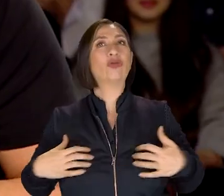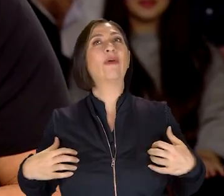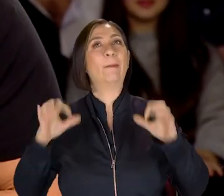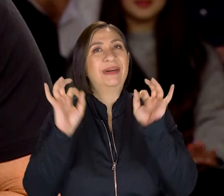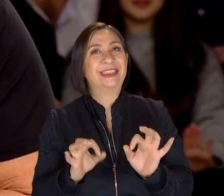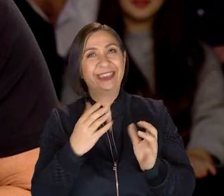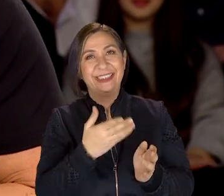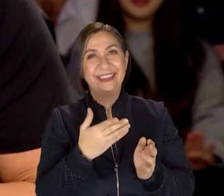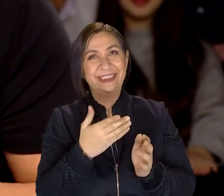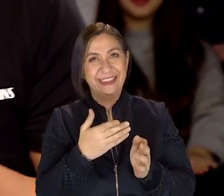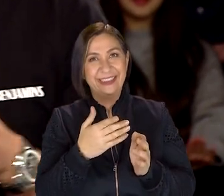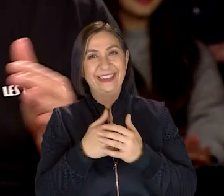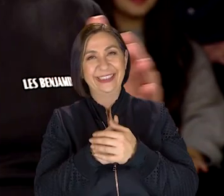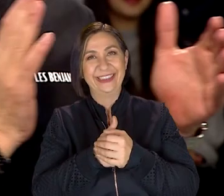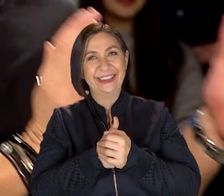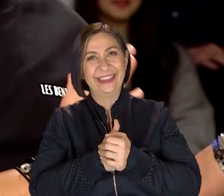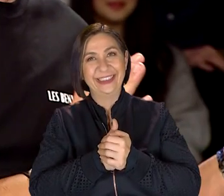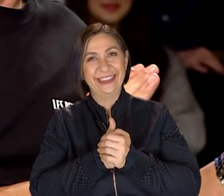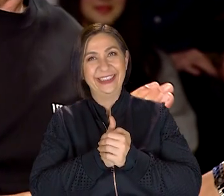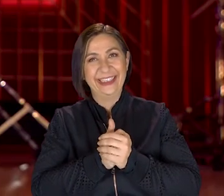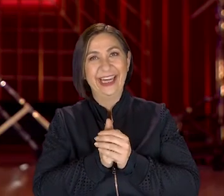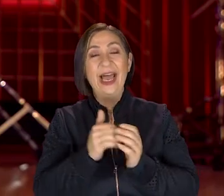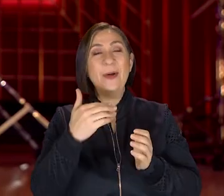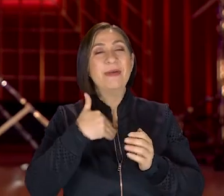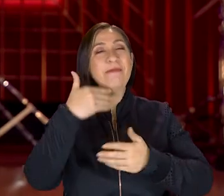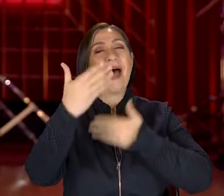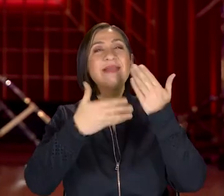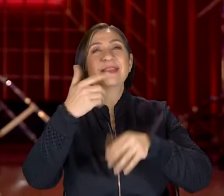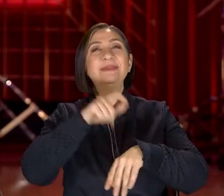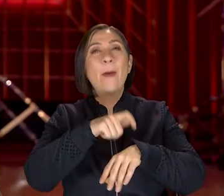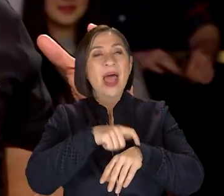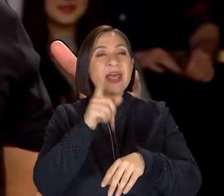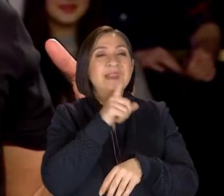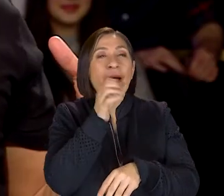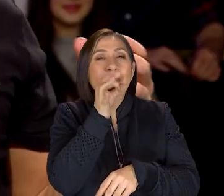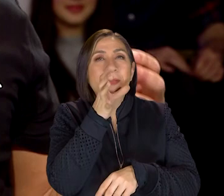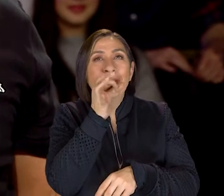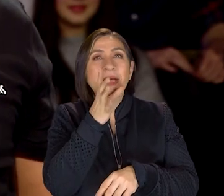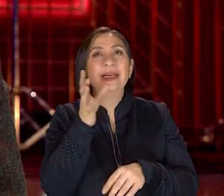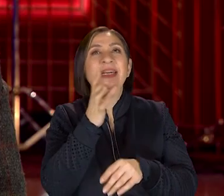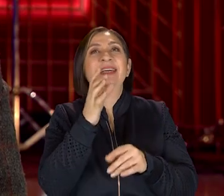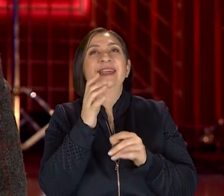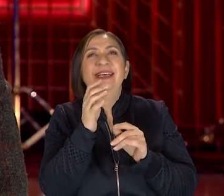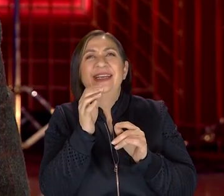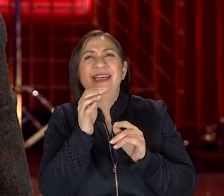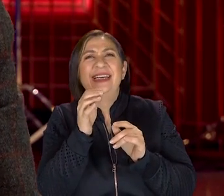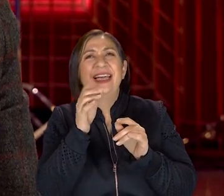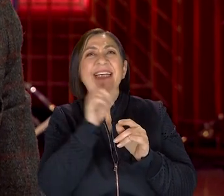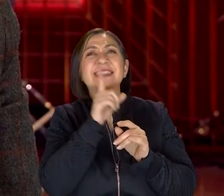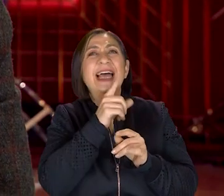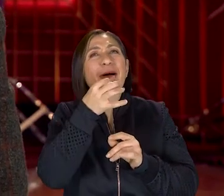bayağı hani oturduğunda oldu. Hani benim bahsettiğim dönem hani... Teacher, teacher!